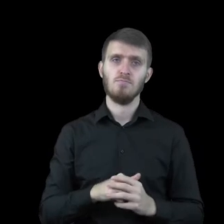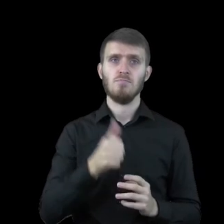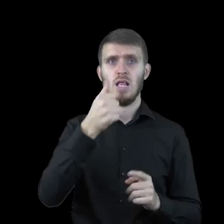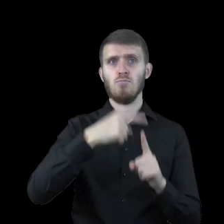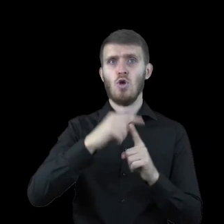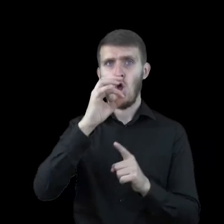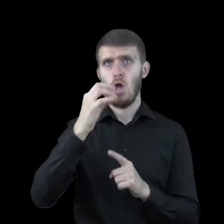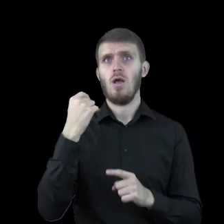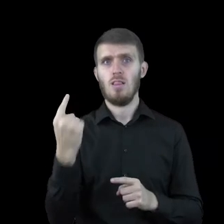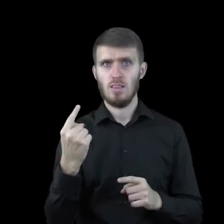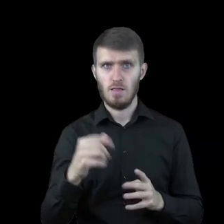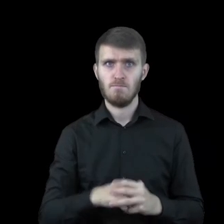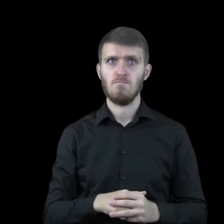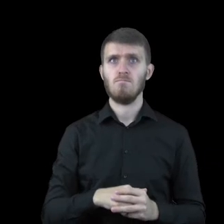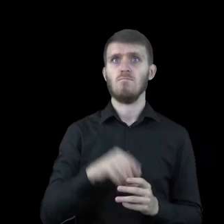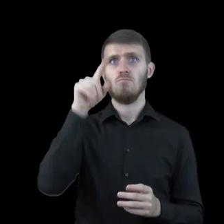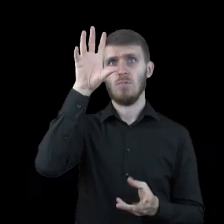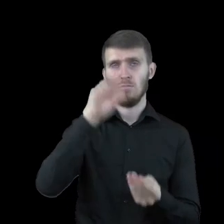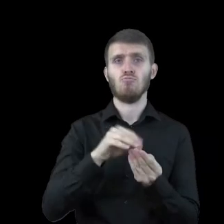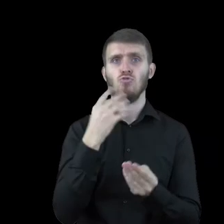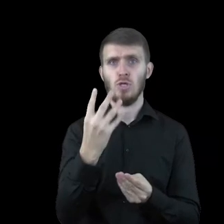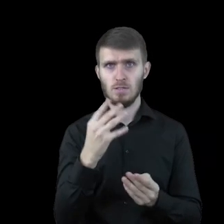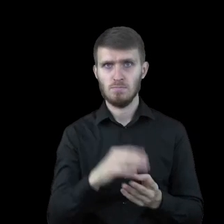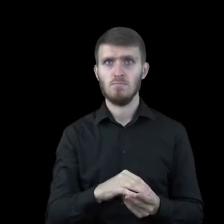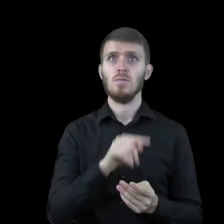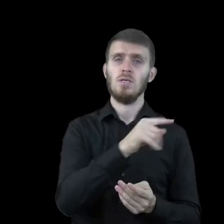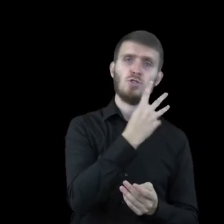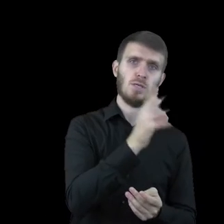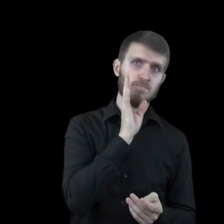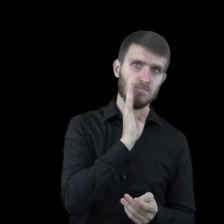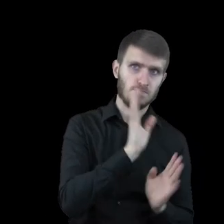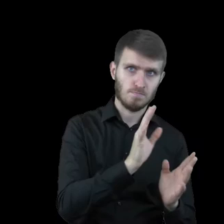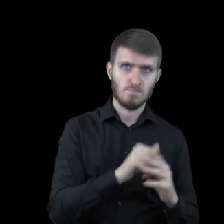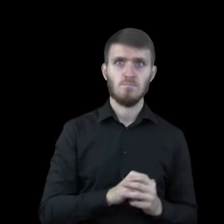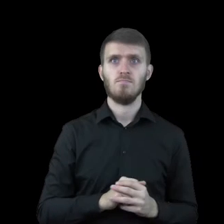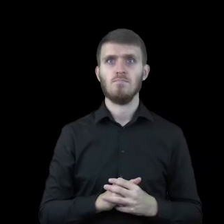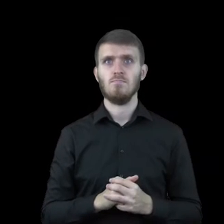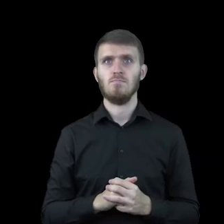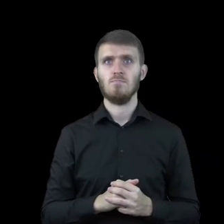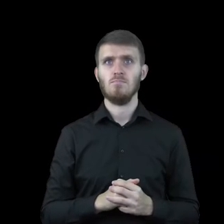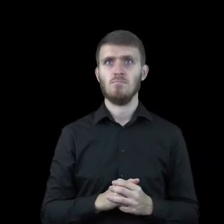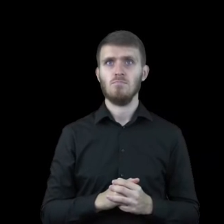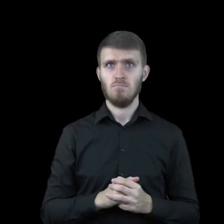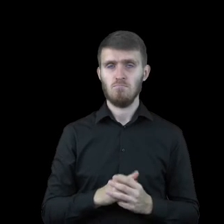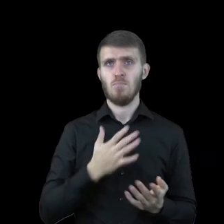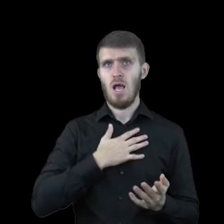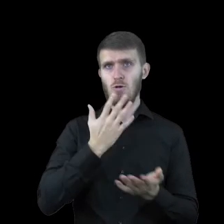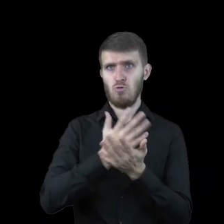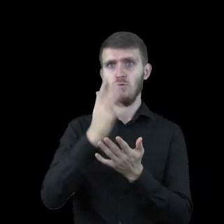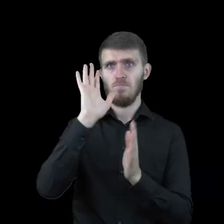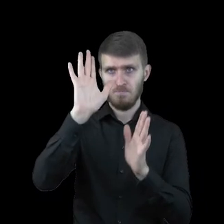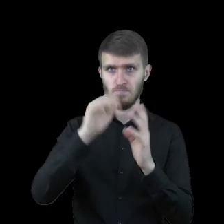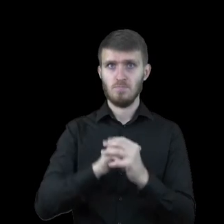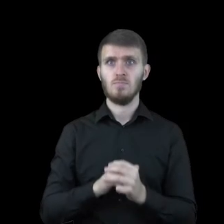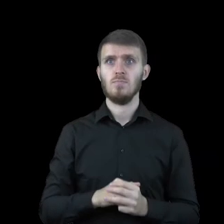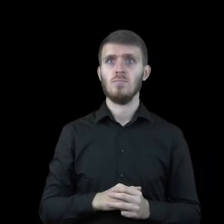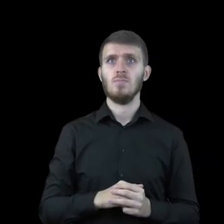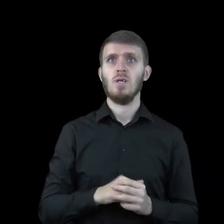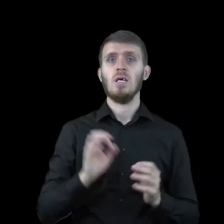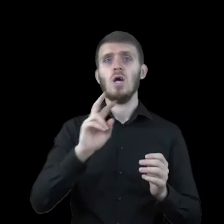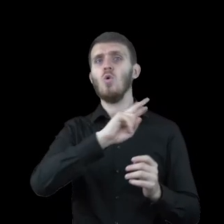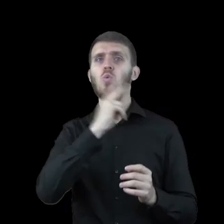razy 2 to 4. I dodajemy. 1 plus 0 to 1. Tutaj 4. Tak samo tutaj mamy 4.